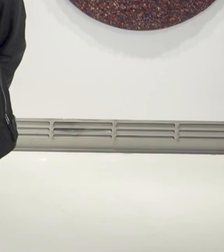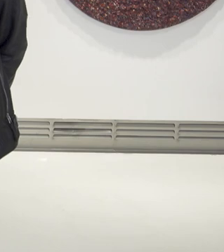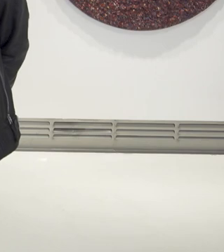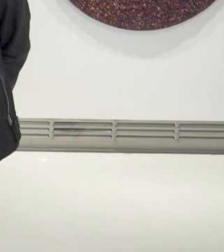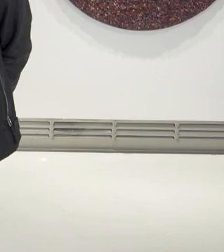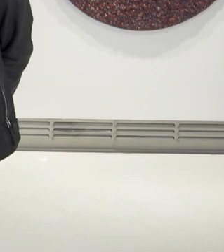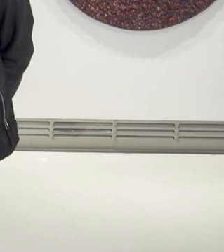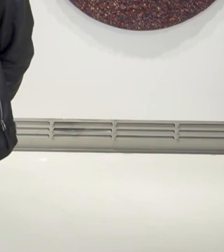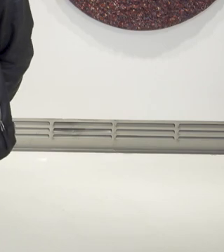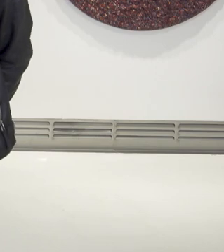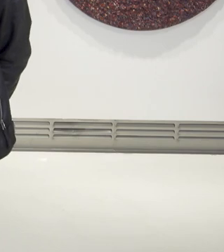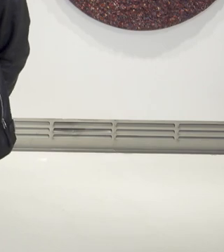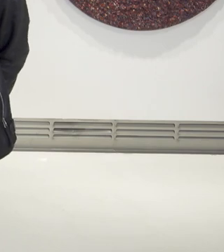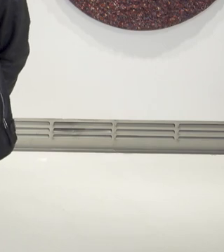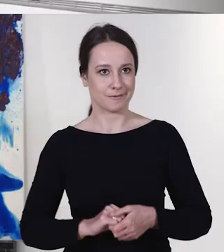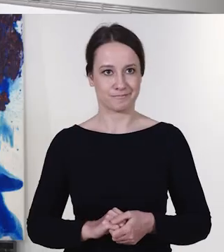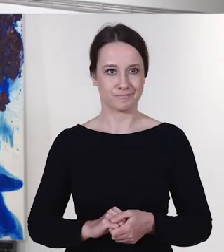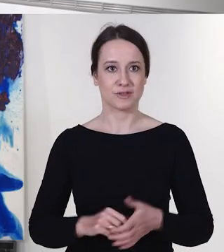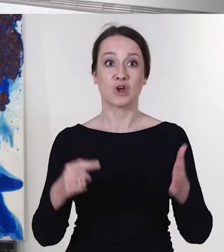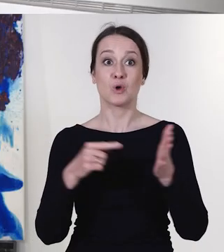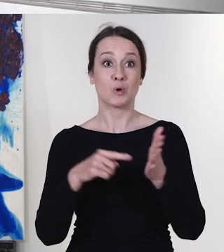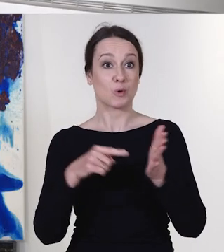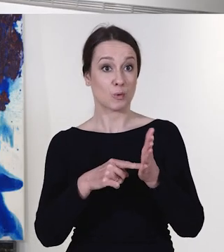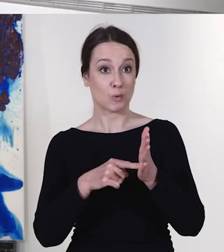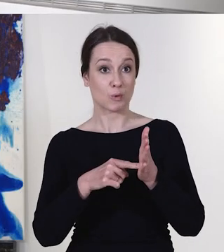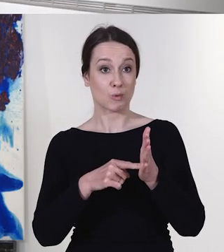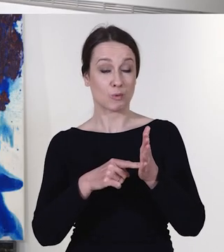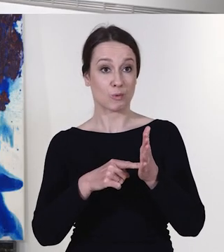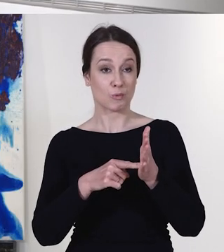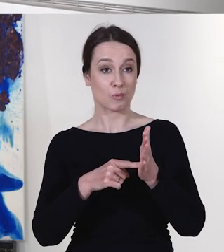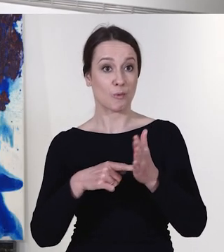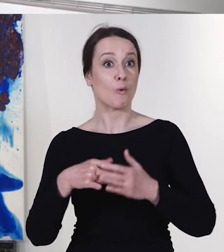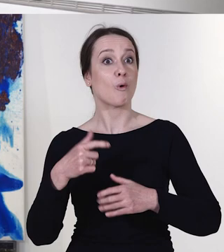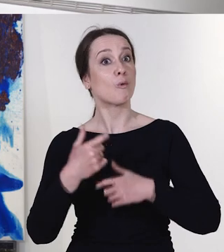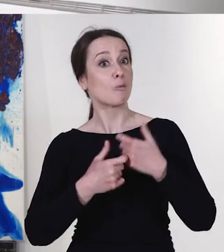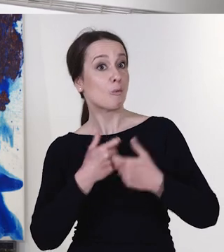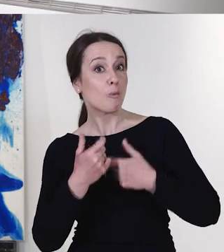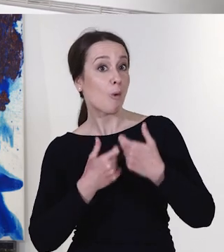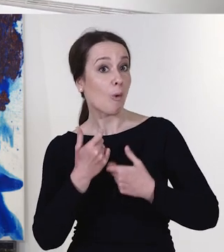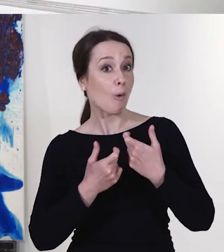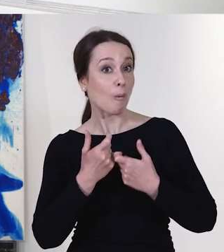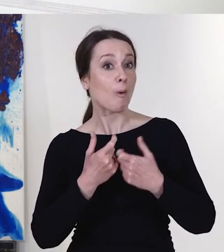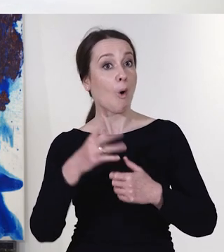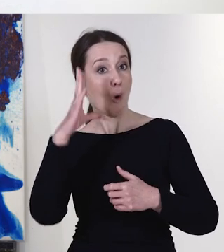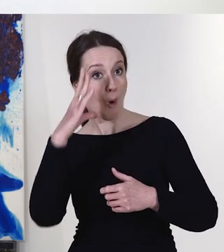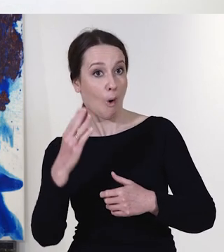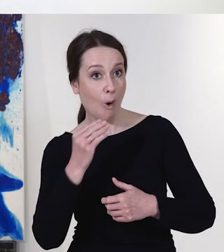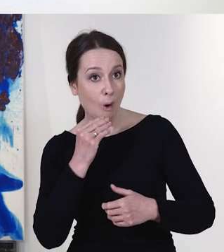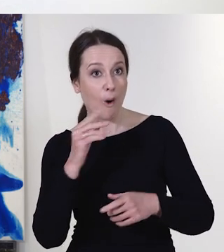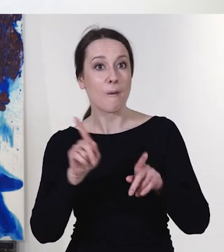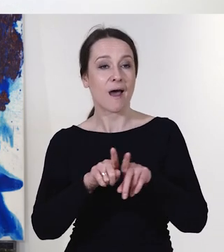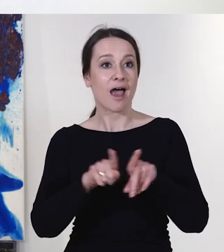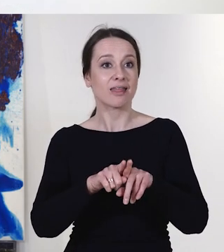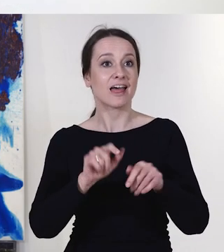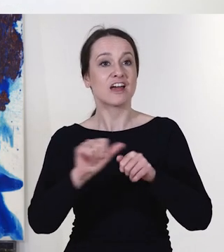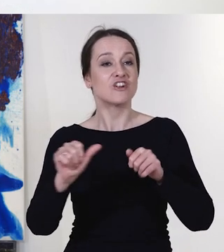a która jest skonstruowana z obrazu oraz ustawiona na urnach